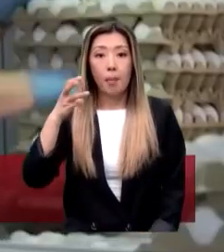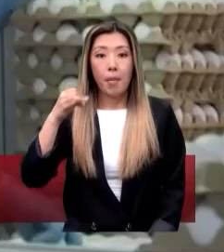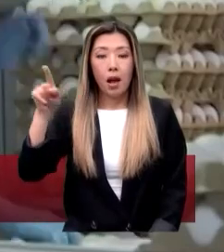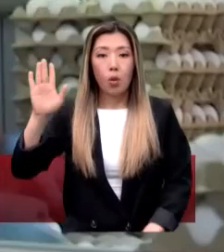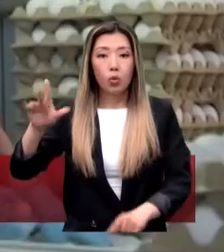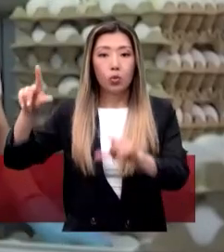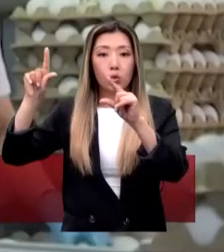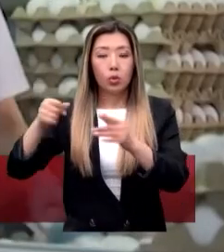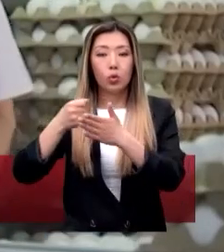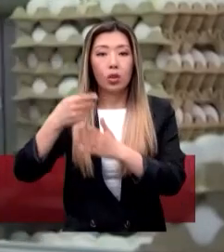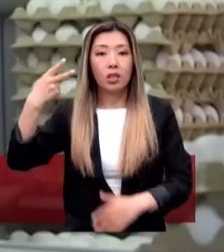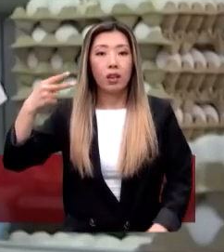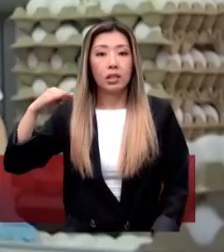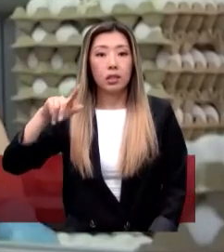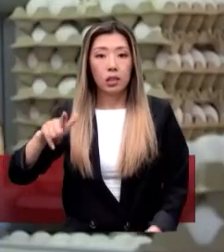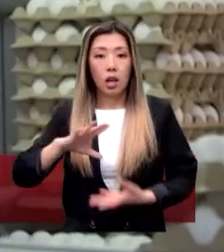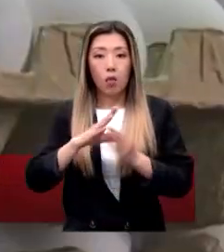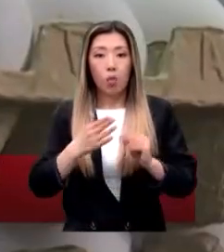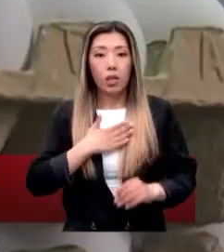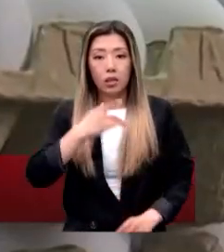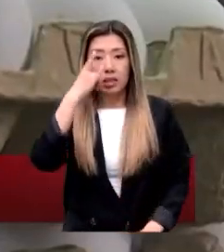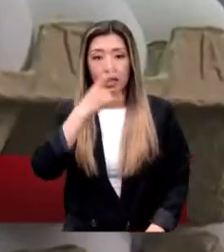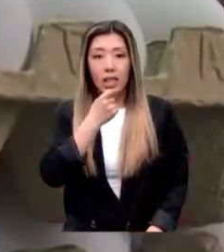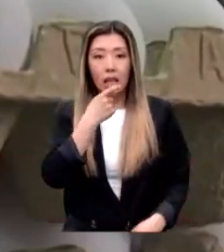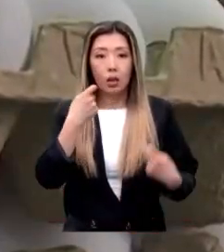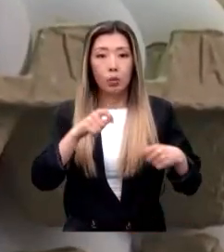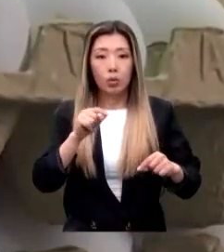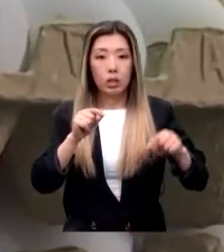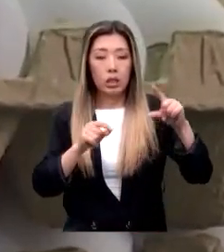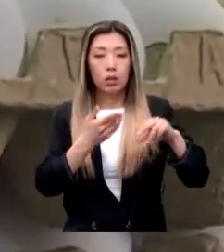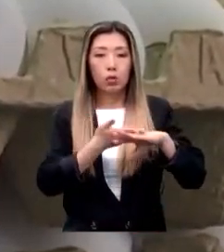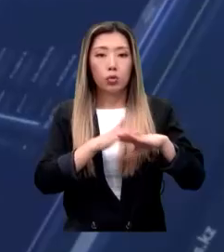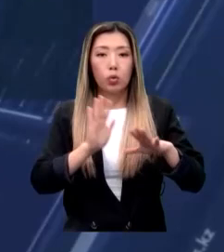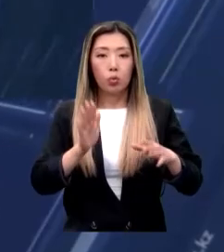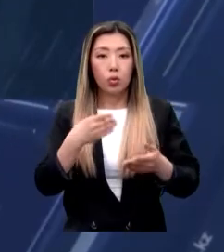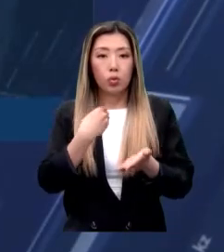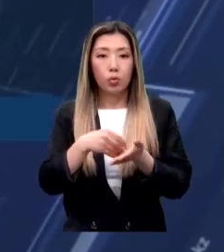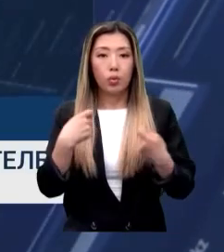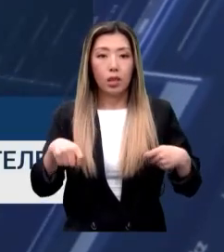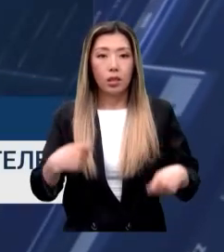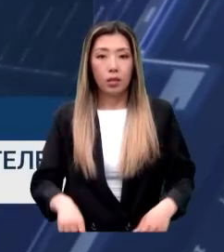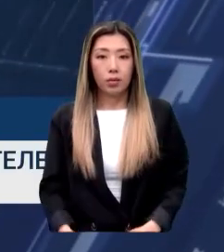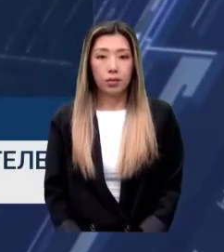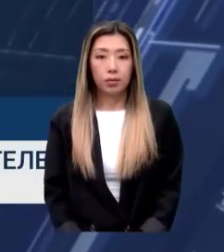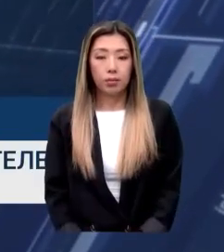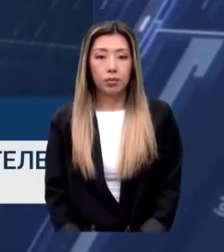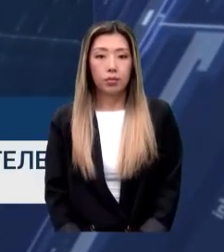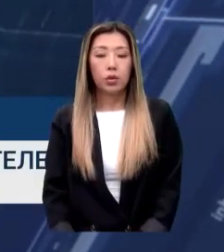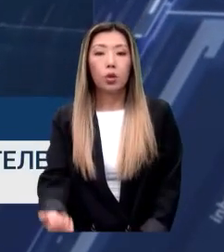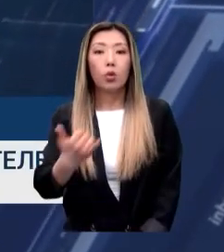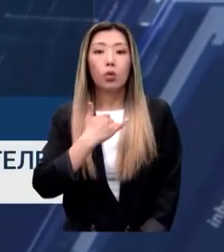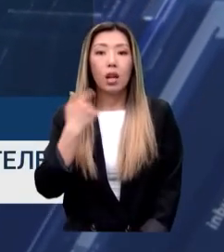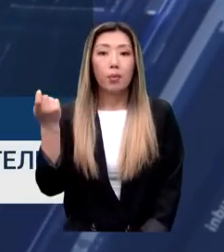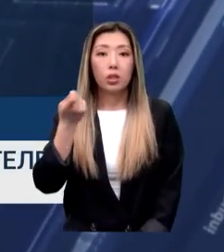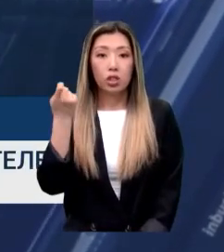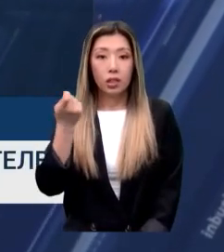снизится до 20 тенге, что реально усугубит положение казахстанской яичной отрасли. У нас пшеница, например, на